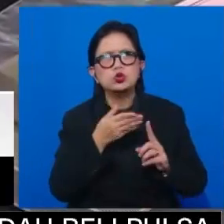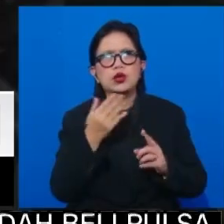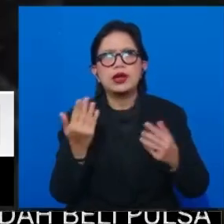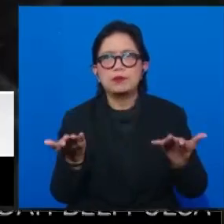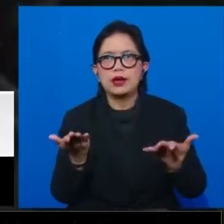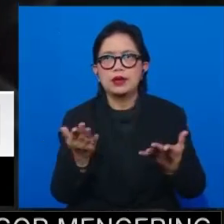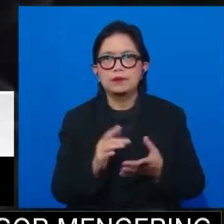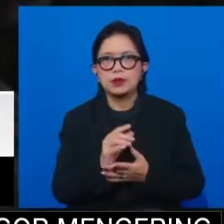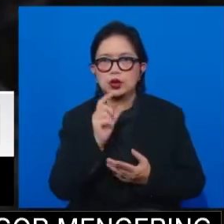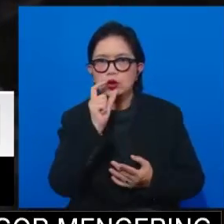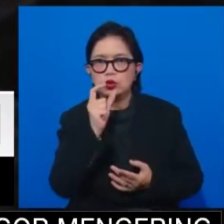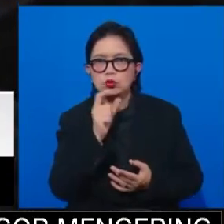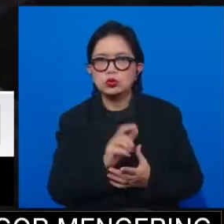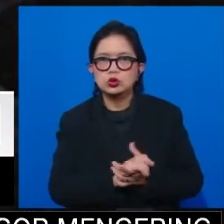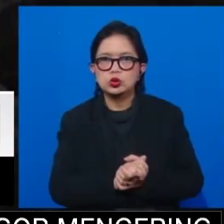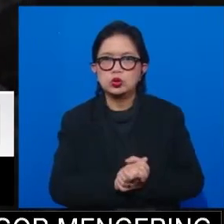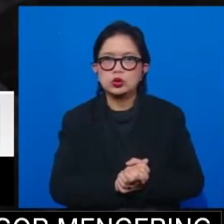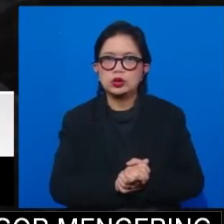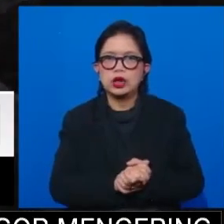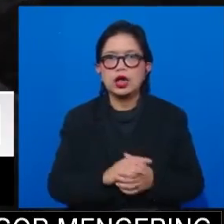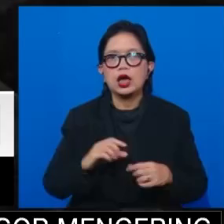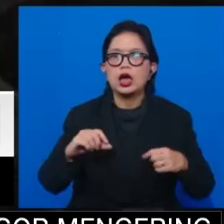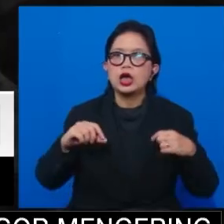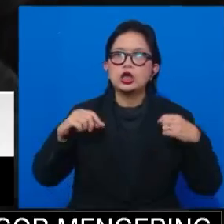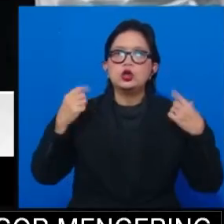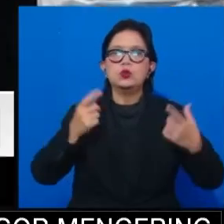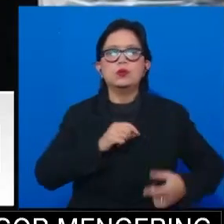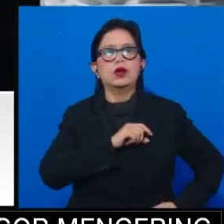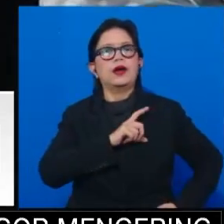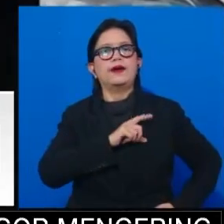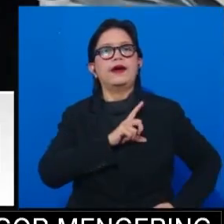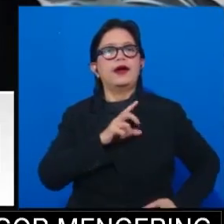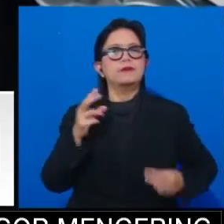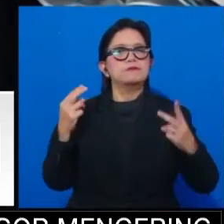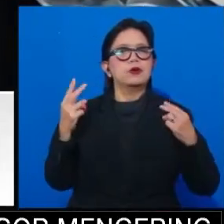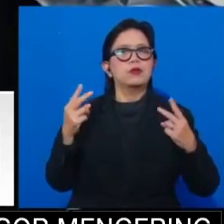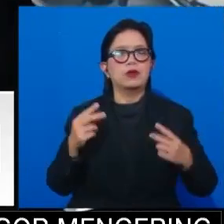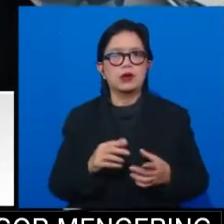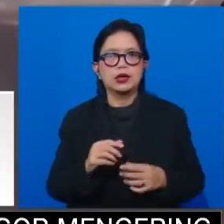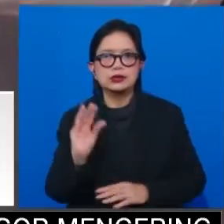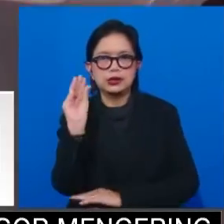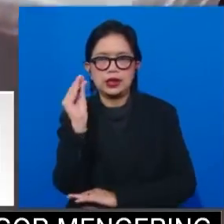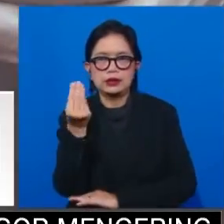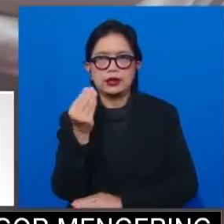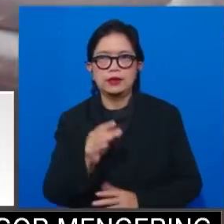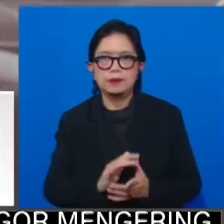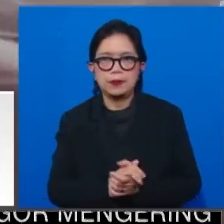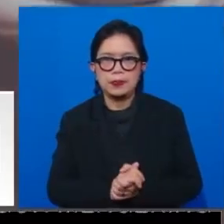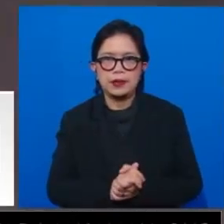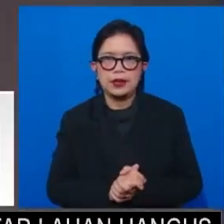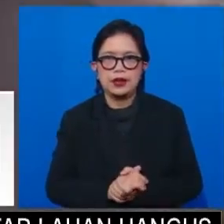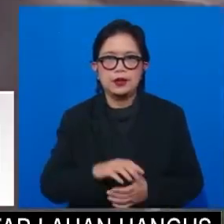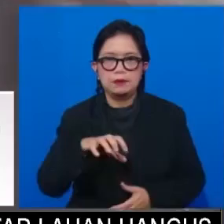merampok demi menutupi gaya hidup hedon di ibu kota. Polisi selanjutnya menyerahkan kembali barang bukti mobil kepada